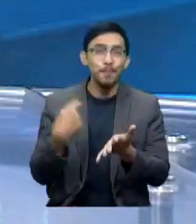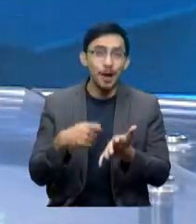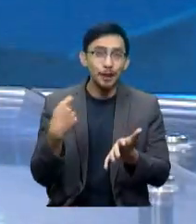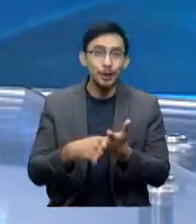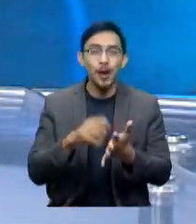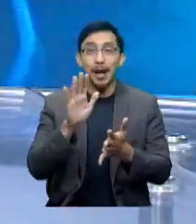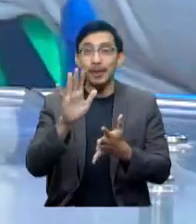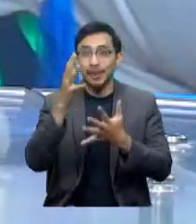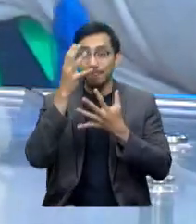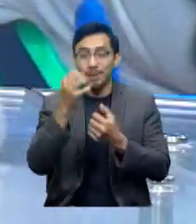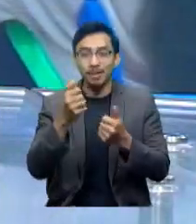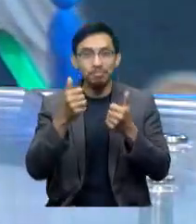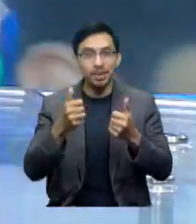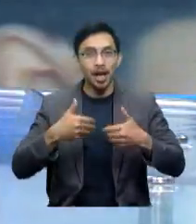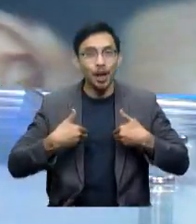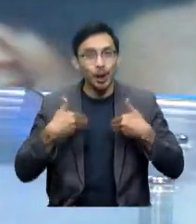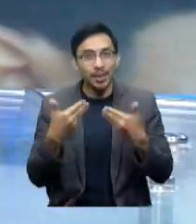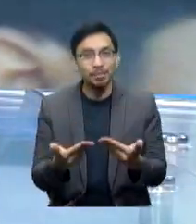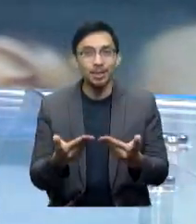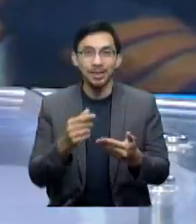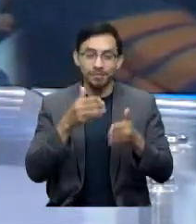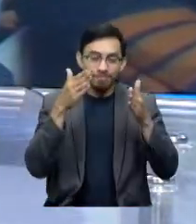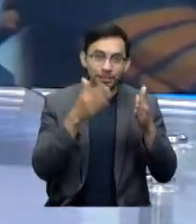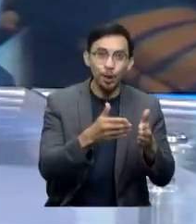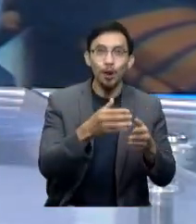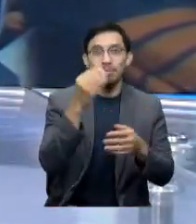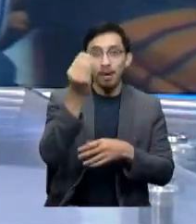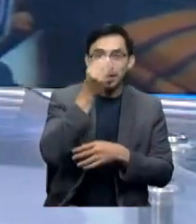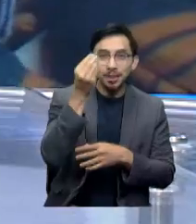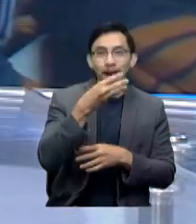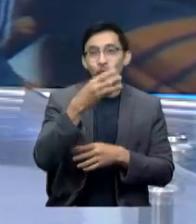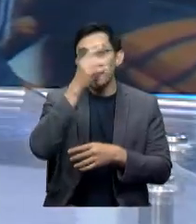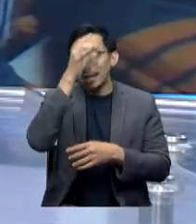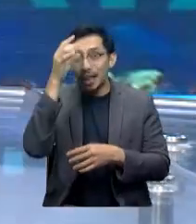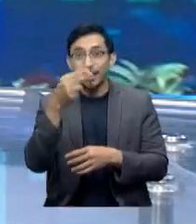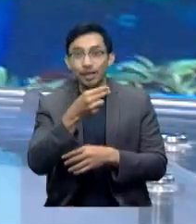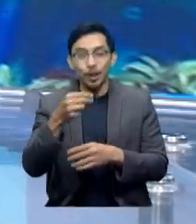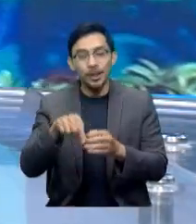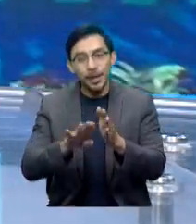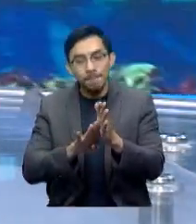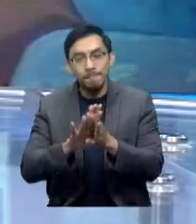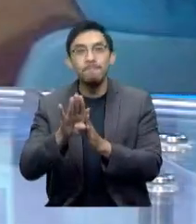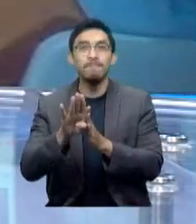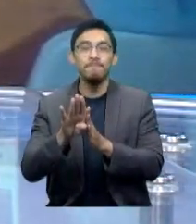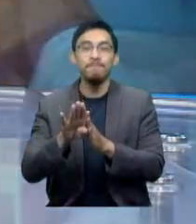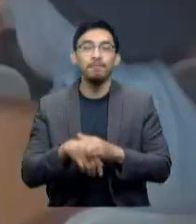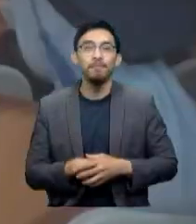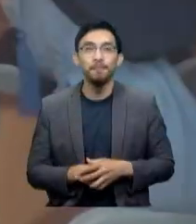mahasiswa nantinya diharapkan dapat berkontribusi dalam memajukan sektor pariwisata dan ekonomi kreatif di